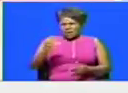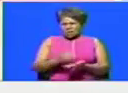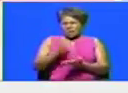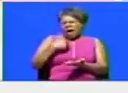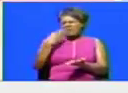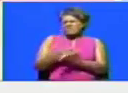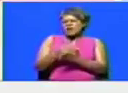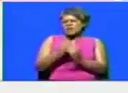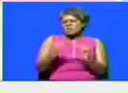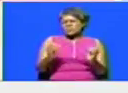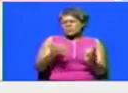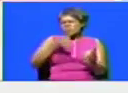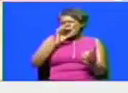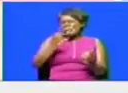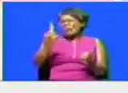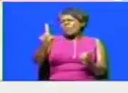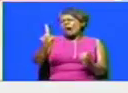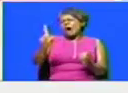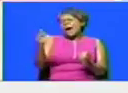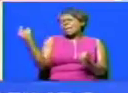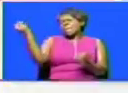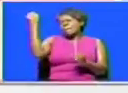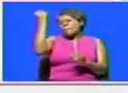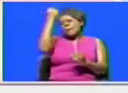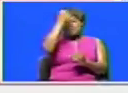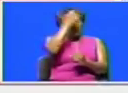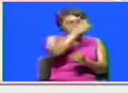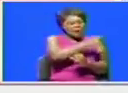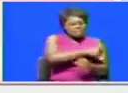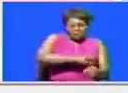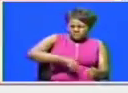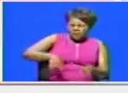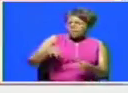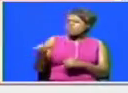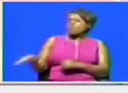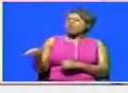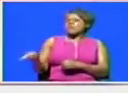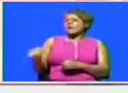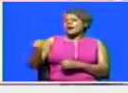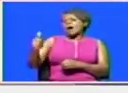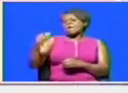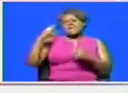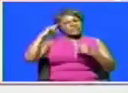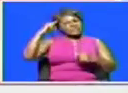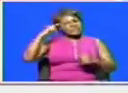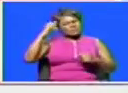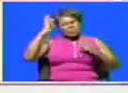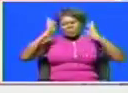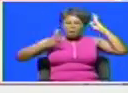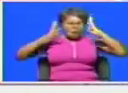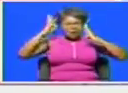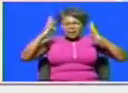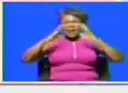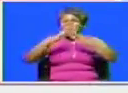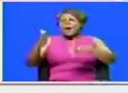hela. Analamba hiyo chupa mpaka asubuhi. Unajiuliza huyu msichana amekuja kwa baa kufanya nini? Wengine ni mawazo, wengine hata hawana kodi ya nyumba,